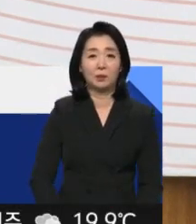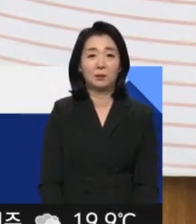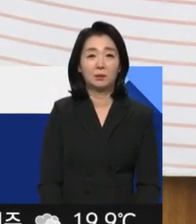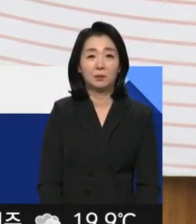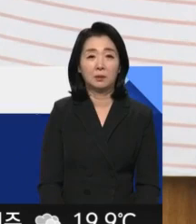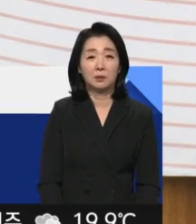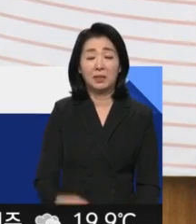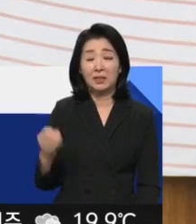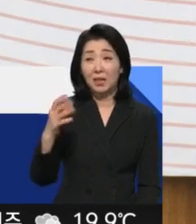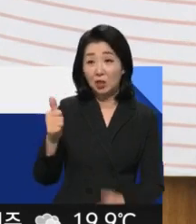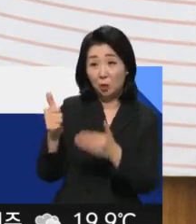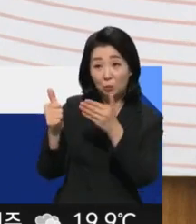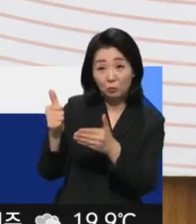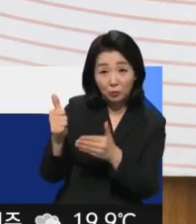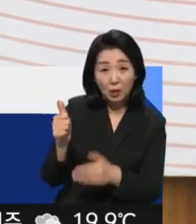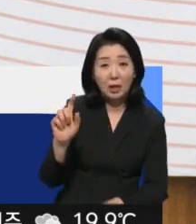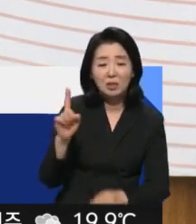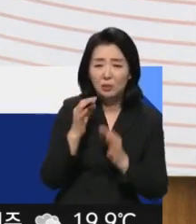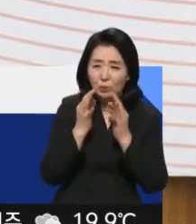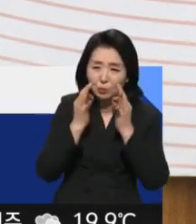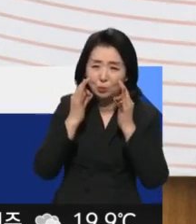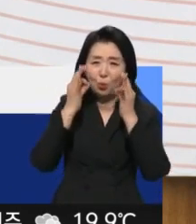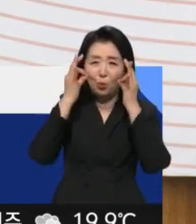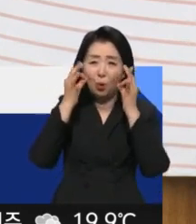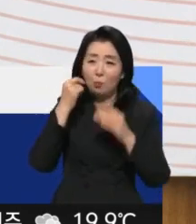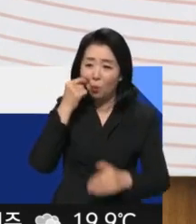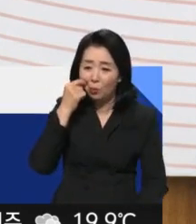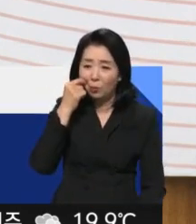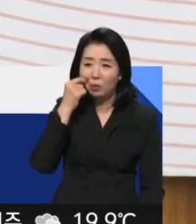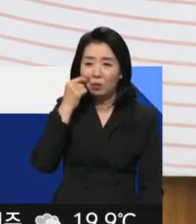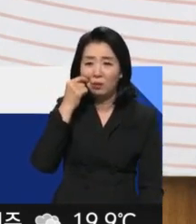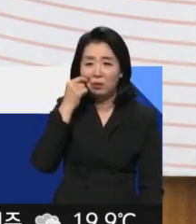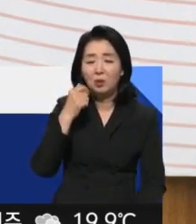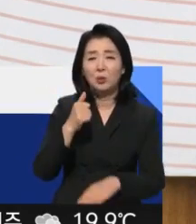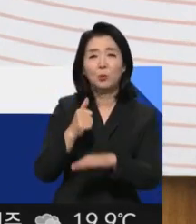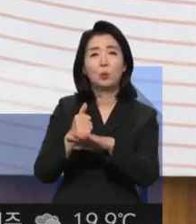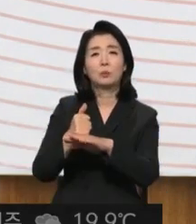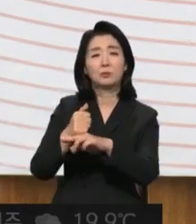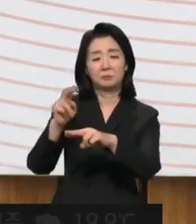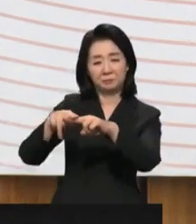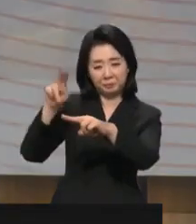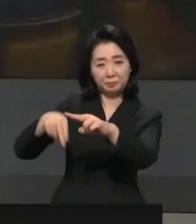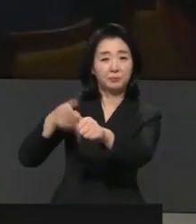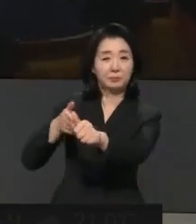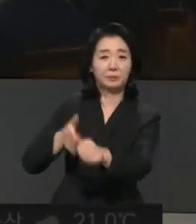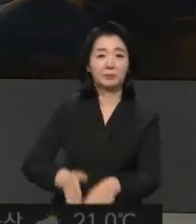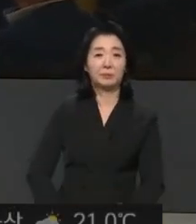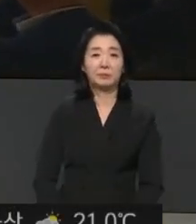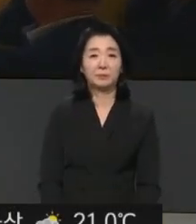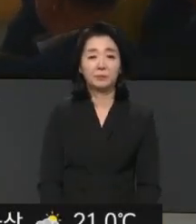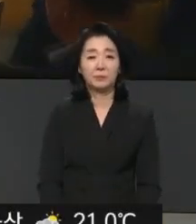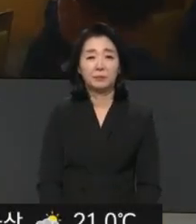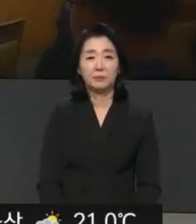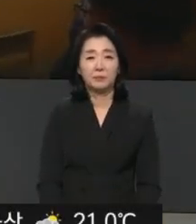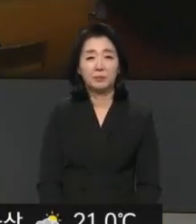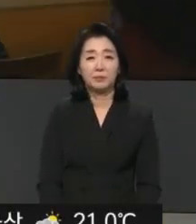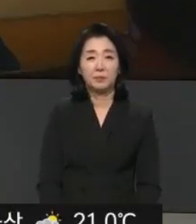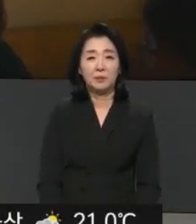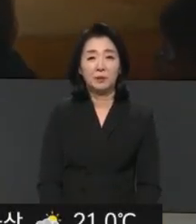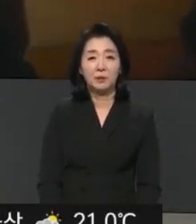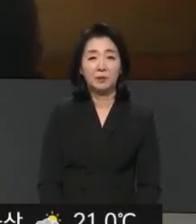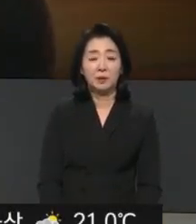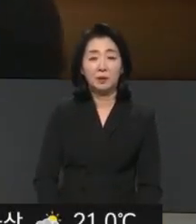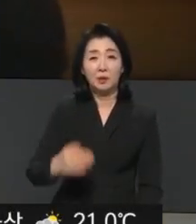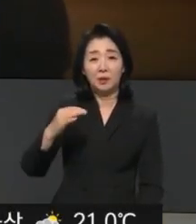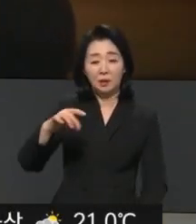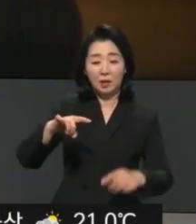한번 촉구합니다. 그런 노력도 못한다면 자리 내놓기 바랍니다. 네, 그렇게 정승일 사장